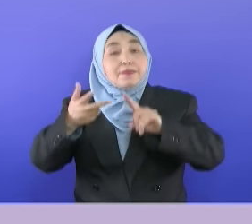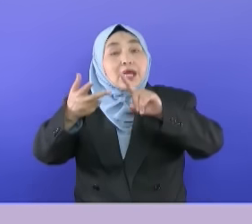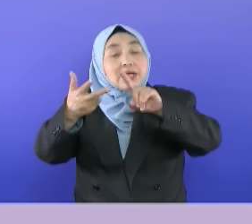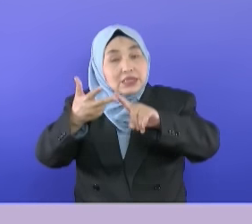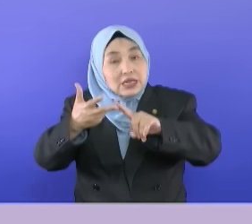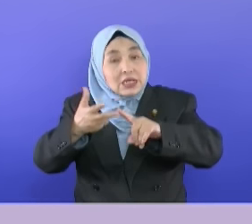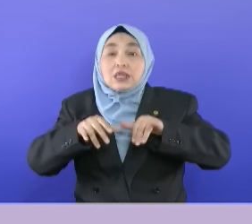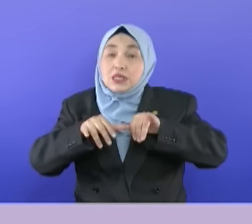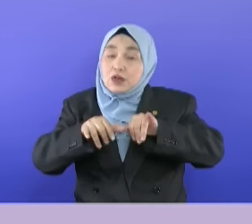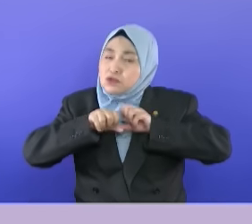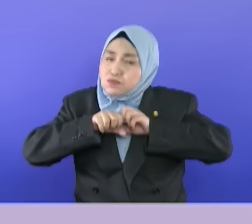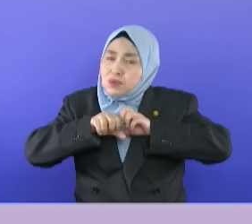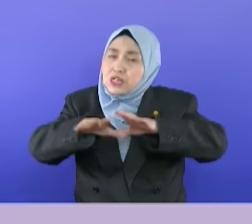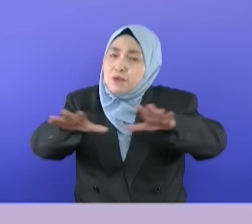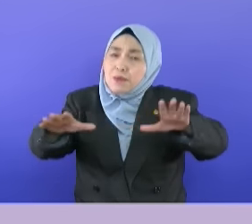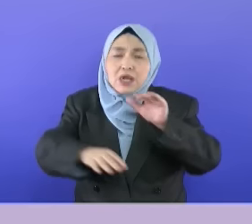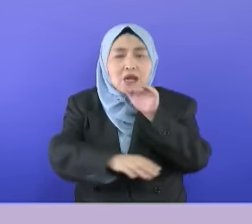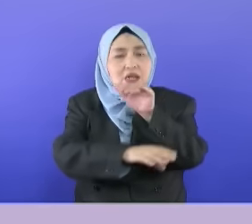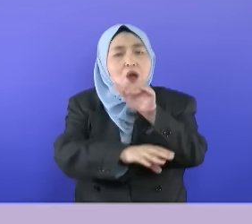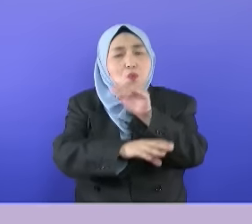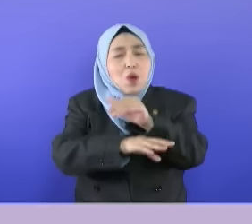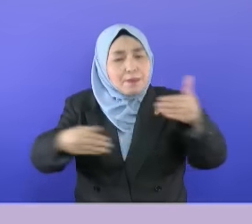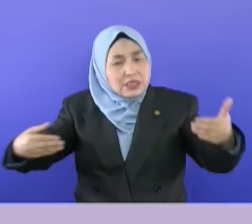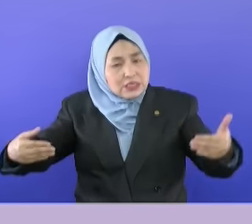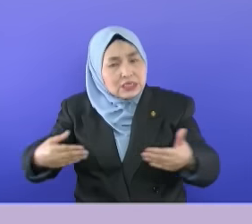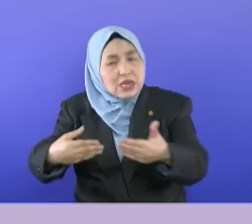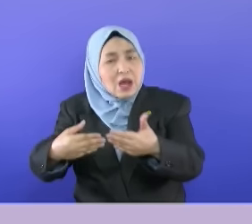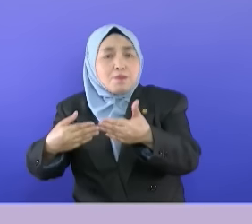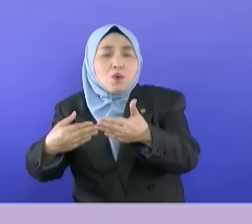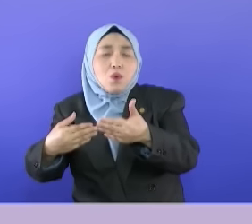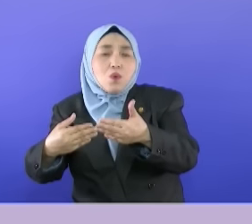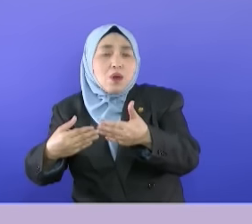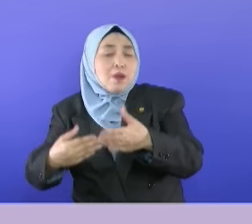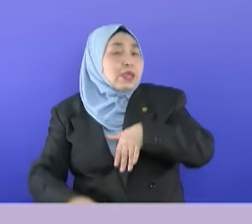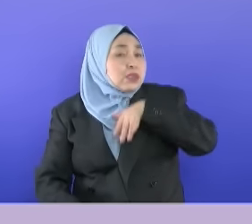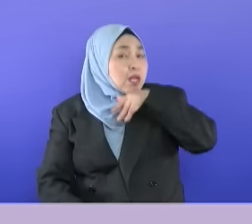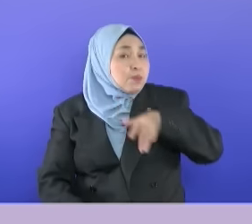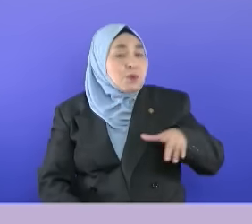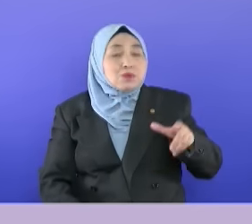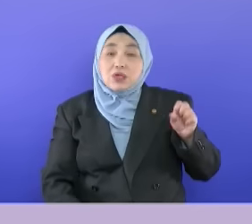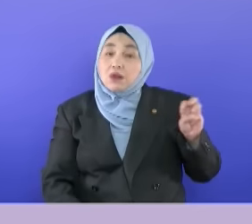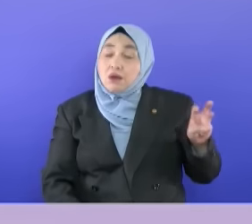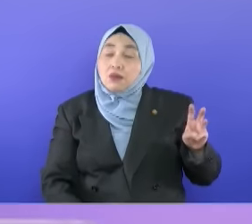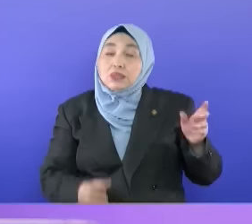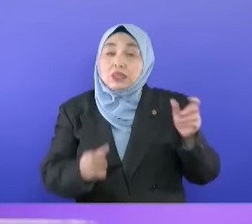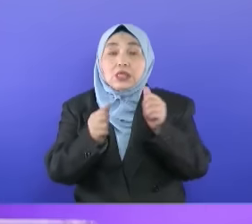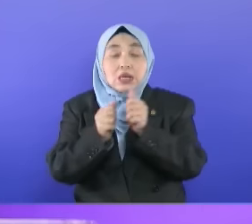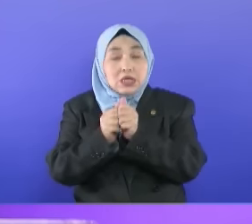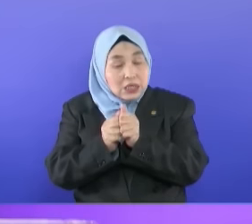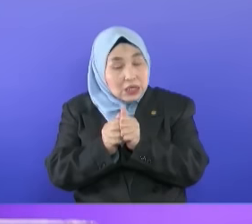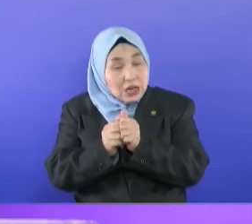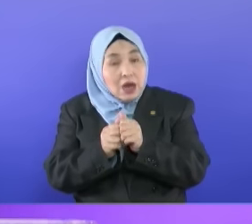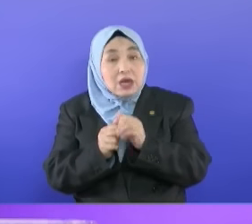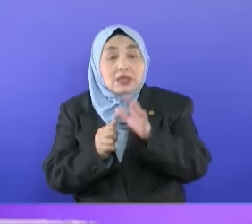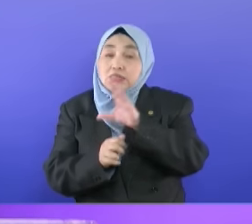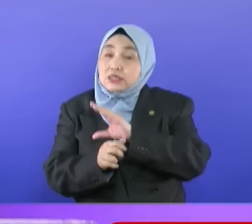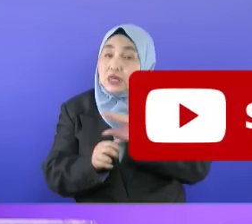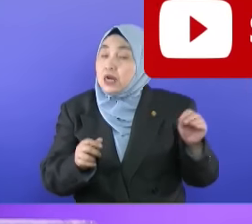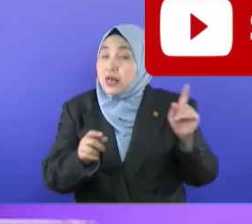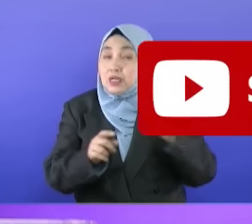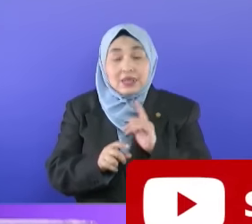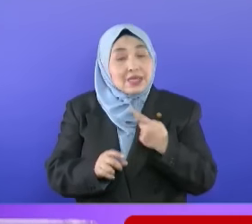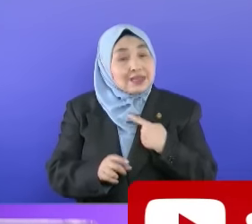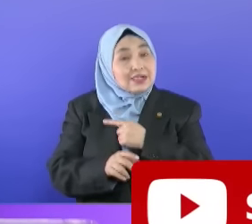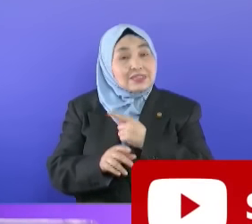terus menyebarkan dakwah penyambung perjuangan Baginda Nabi shallallahu alaihi wasallam dengan basyirah dan jangan sampai